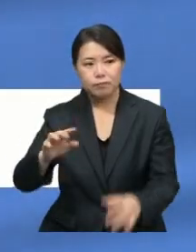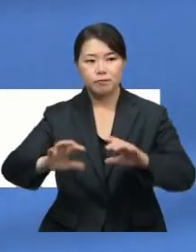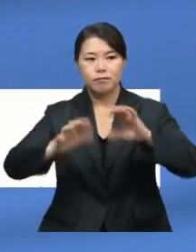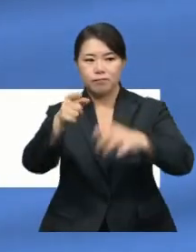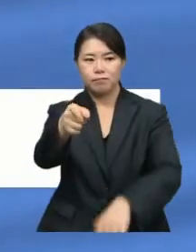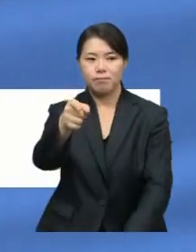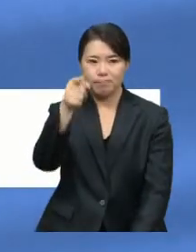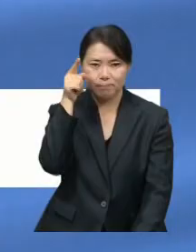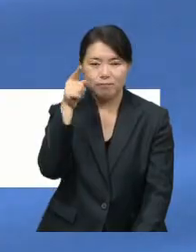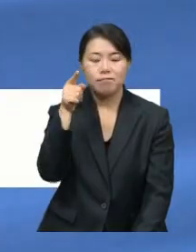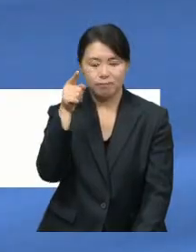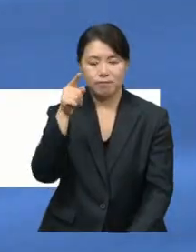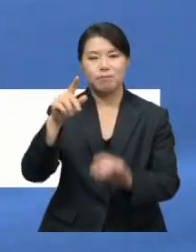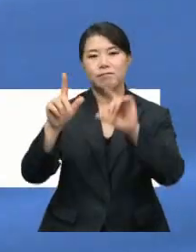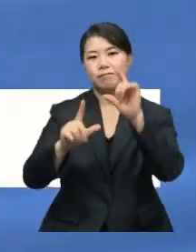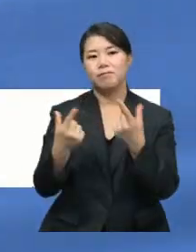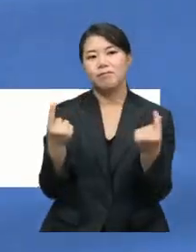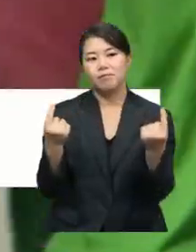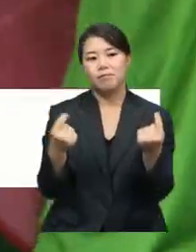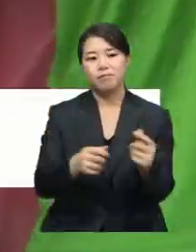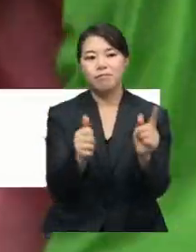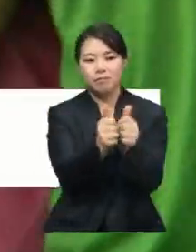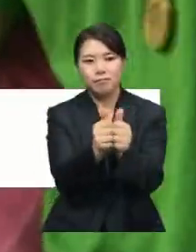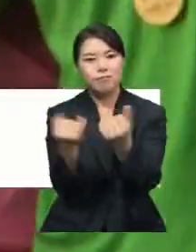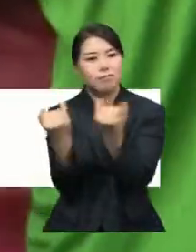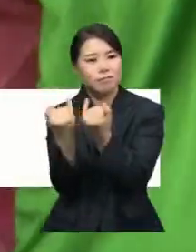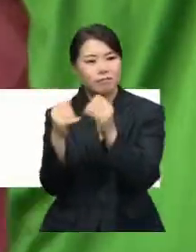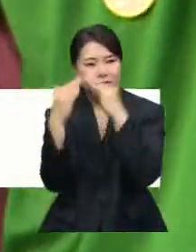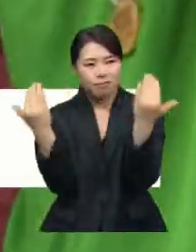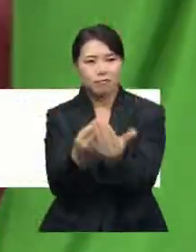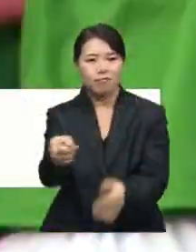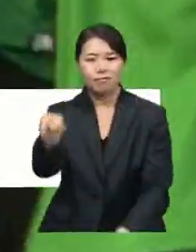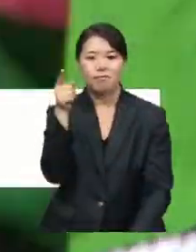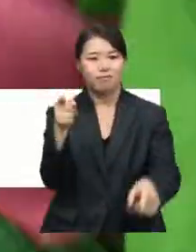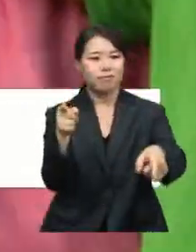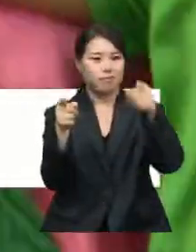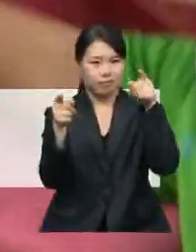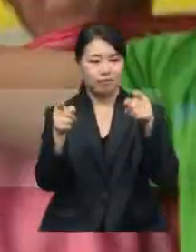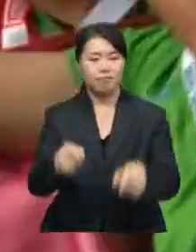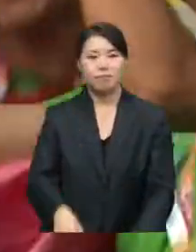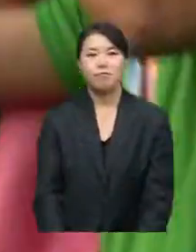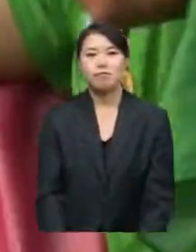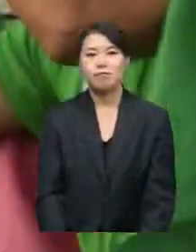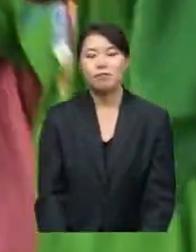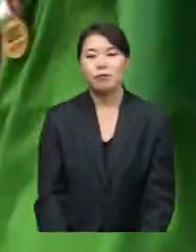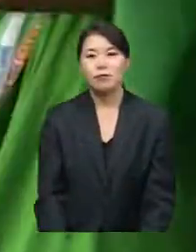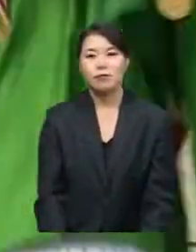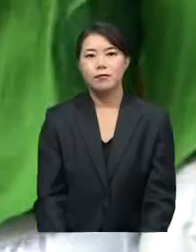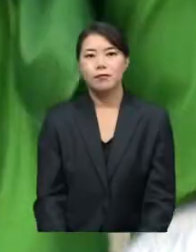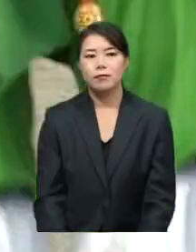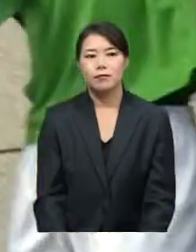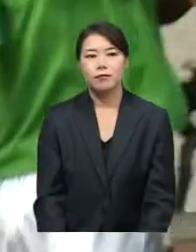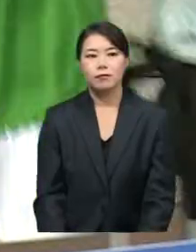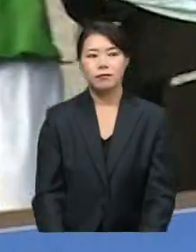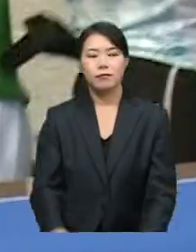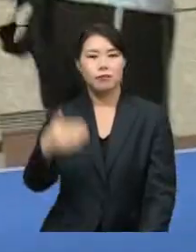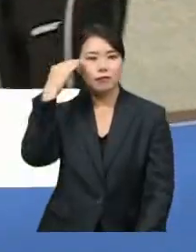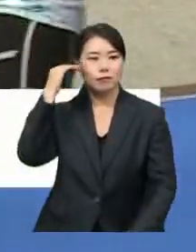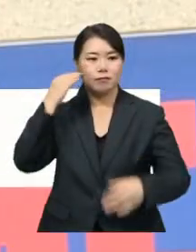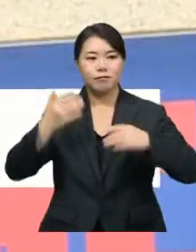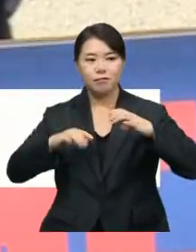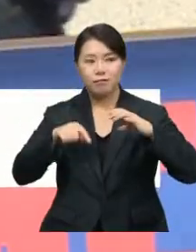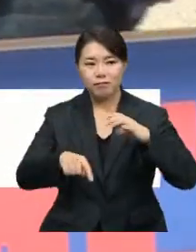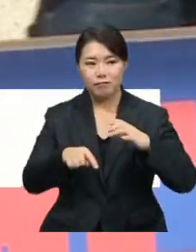랭킹 1위다운 모습을 보여주며 남자부와 여자부에서 모두 우승컵을 들어올렸습니다. 팀 코리아는